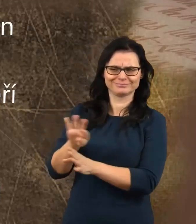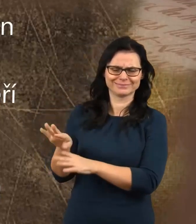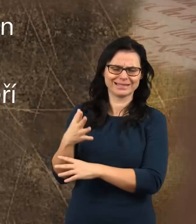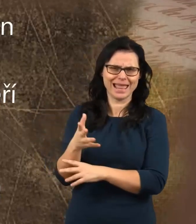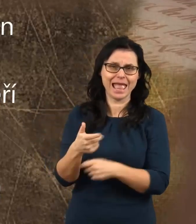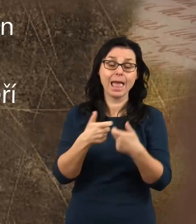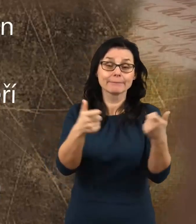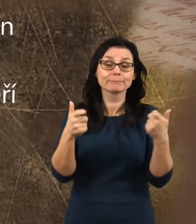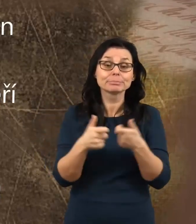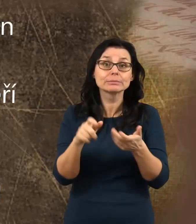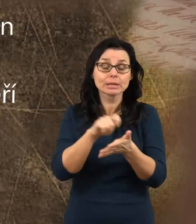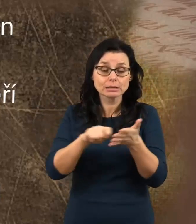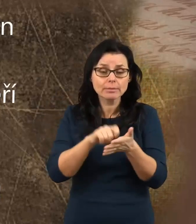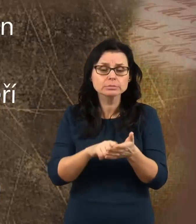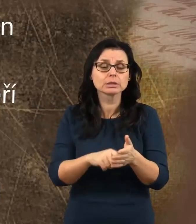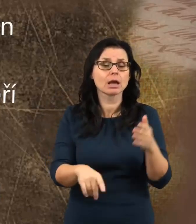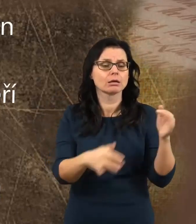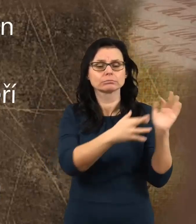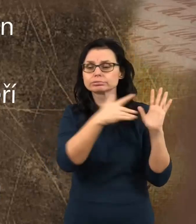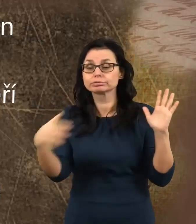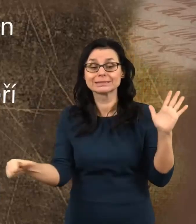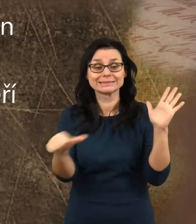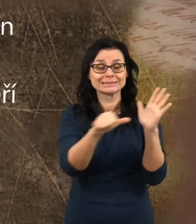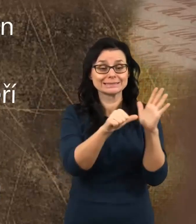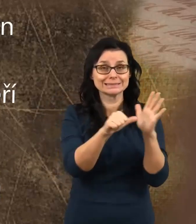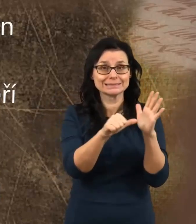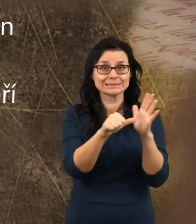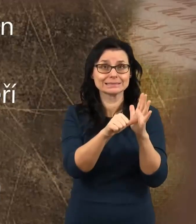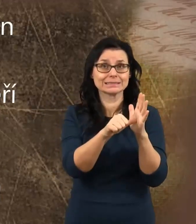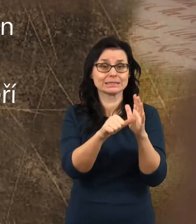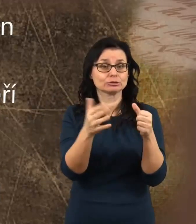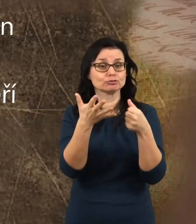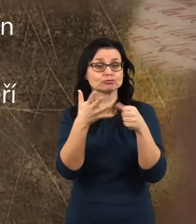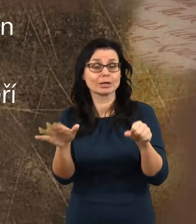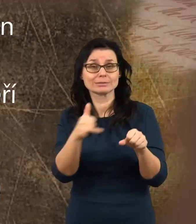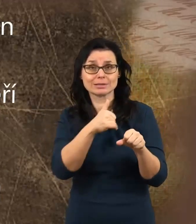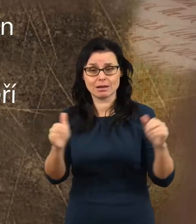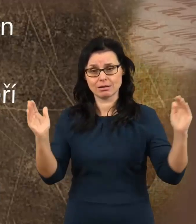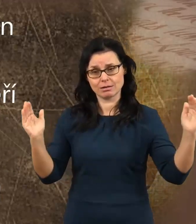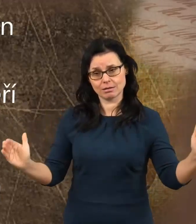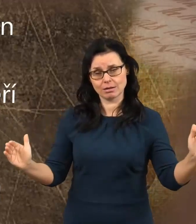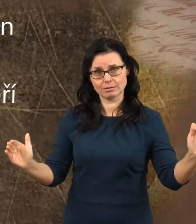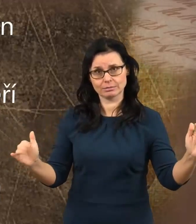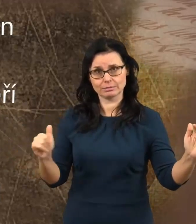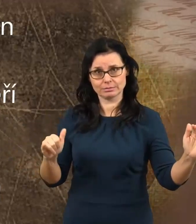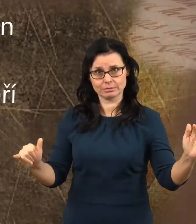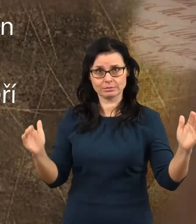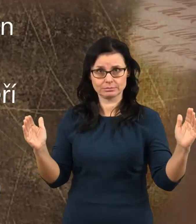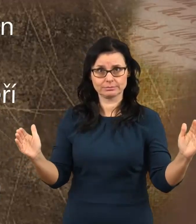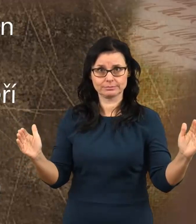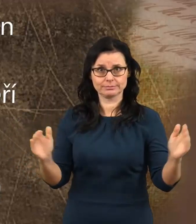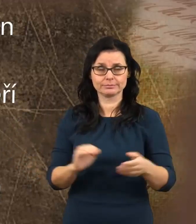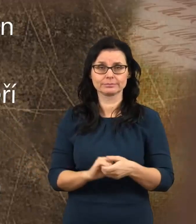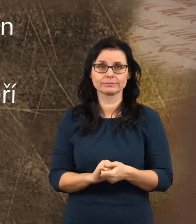napsána v průběhu tisíce šestistech letech.